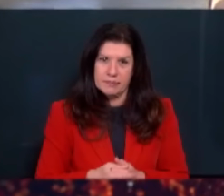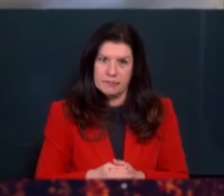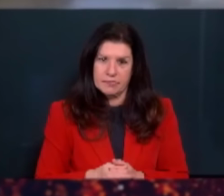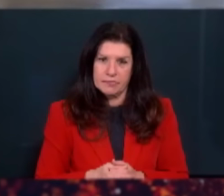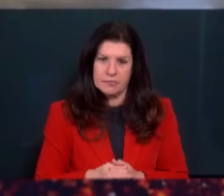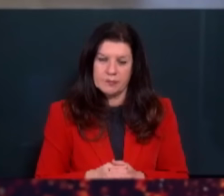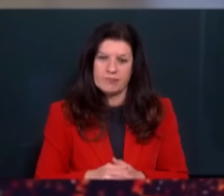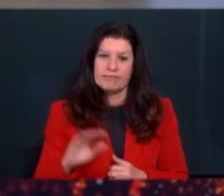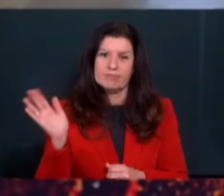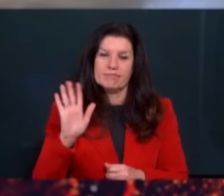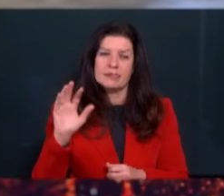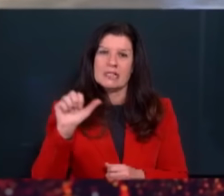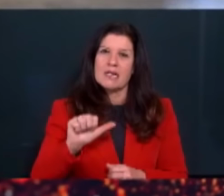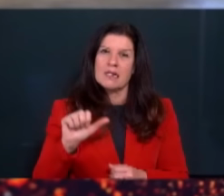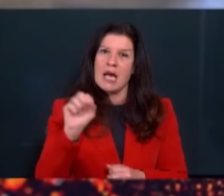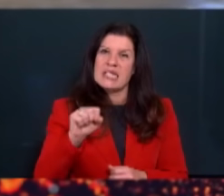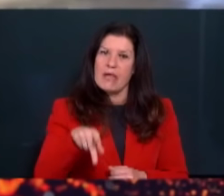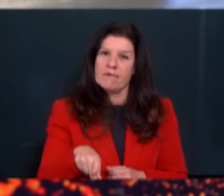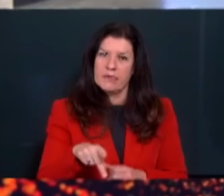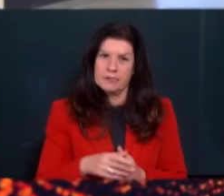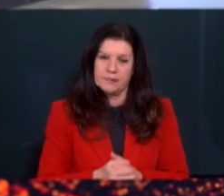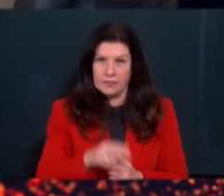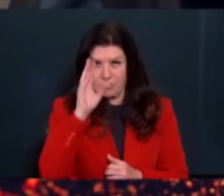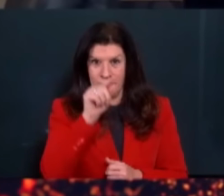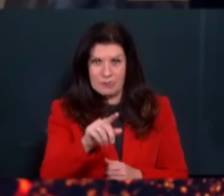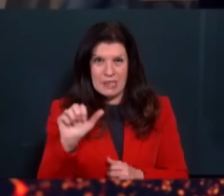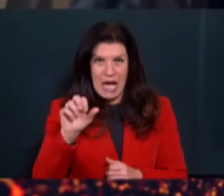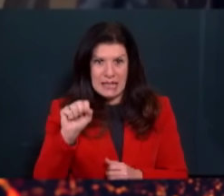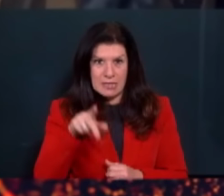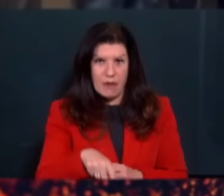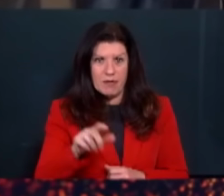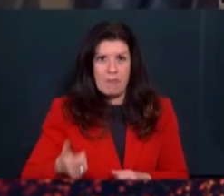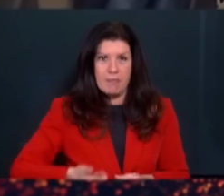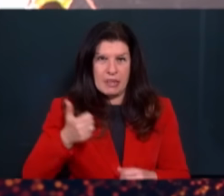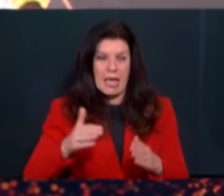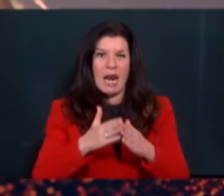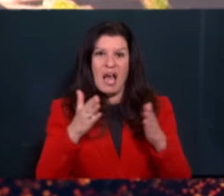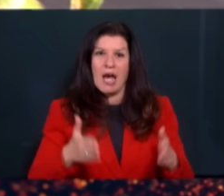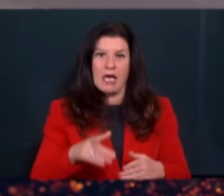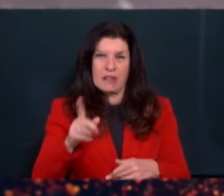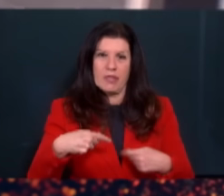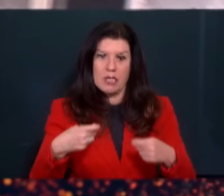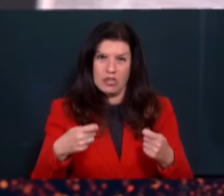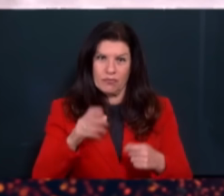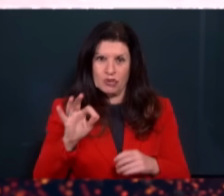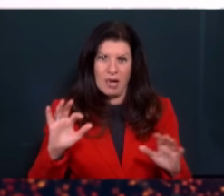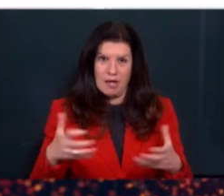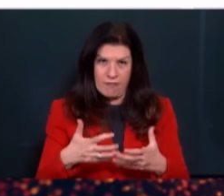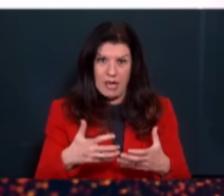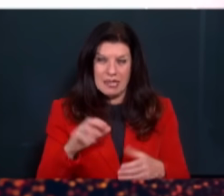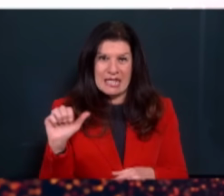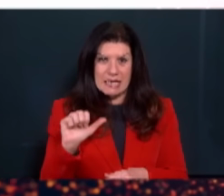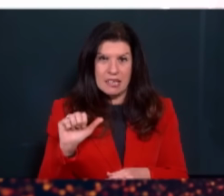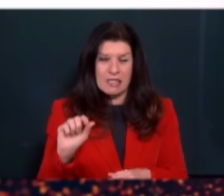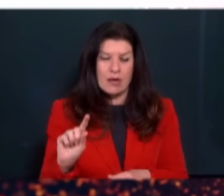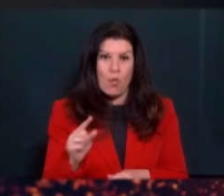שלום, אסף. אהלן, מה העניינים? מה קורה? אסף קהנר, מנהל חטיבת השיווק בחברת E-Wave, הוא אחד השחקנים